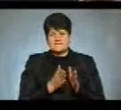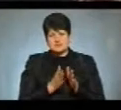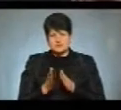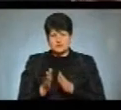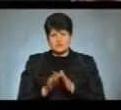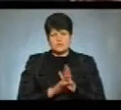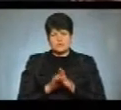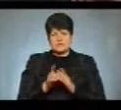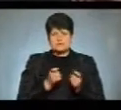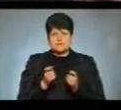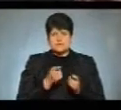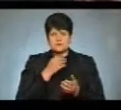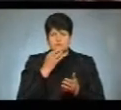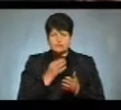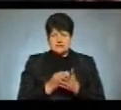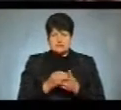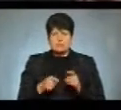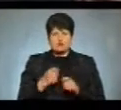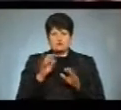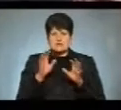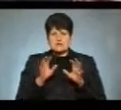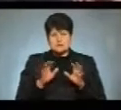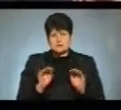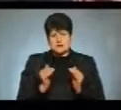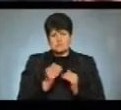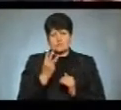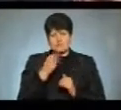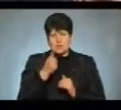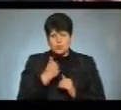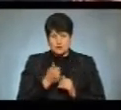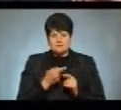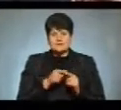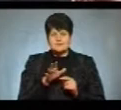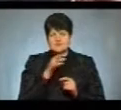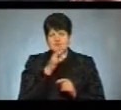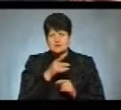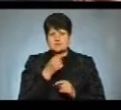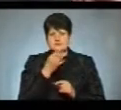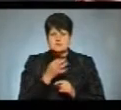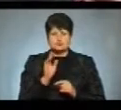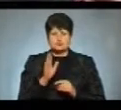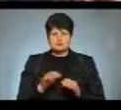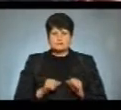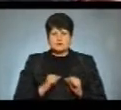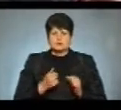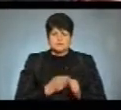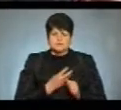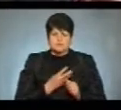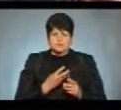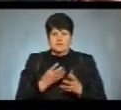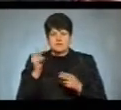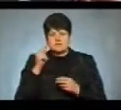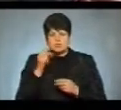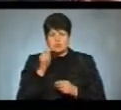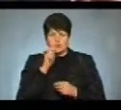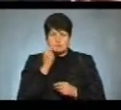початок адміністративної відповідальності за порушення закону мінімум на 3 роки. За цей час ми сказали, що ми будемо стимулювати вивчення української мови.